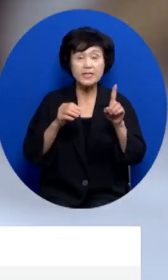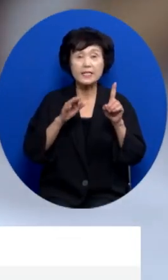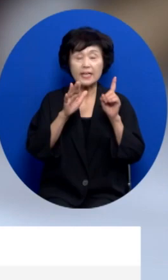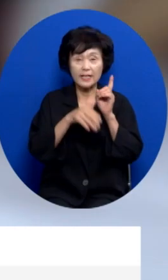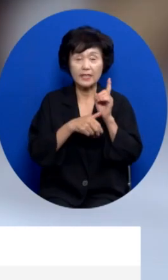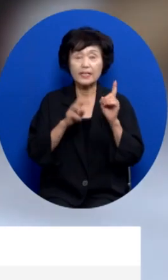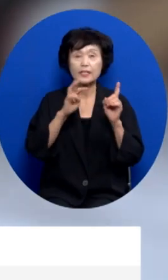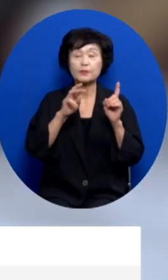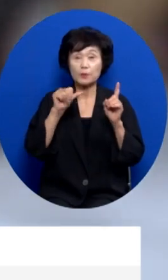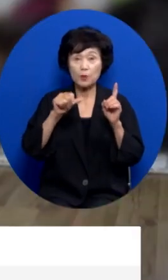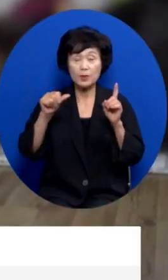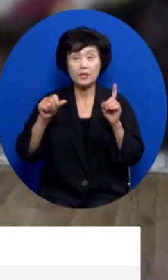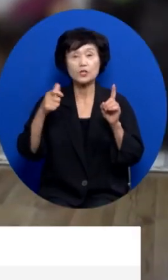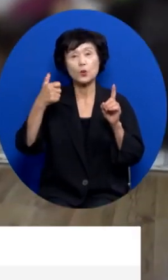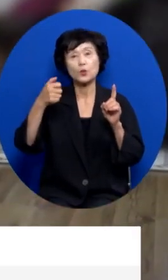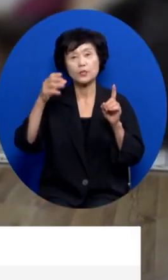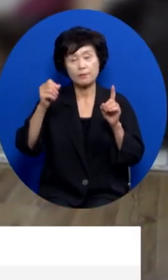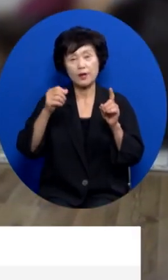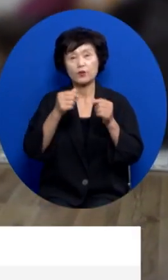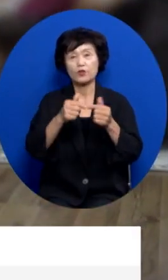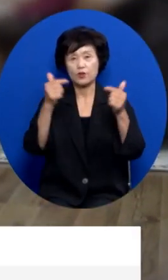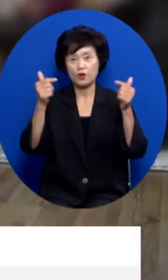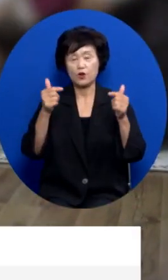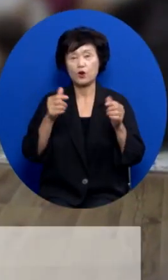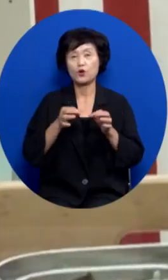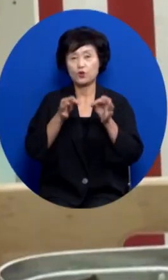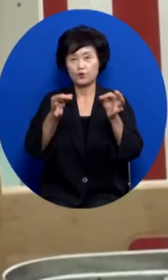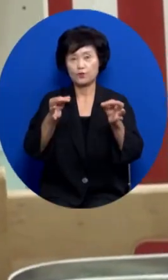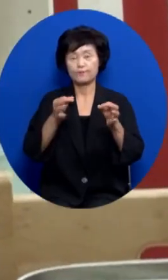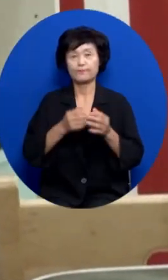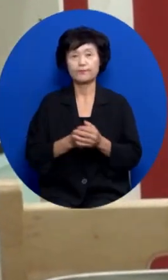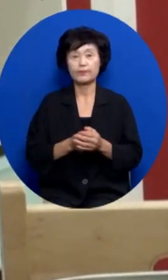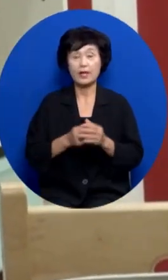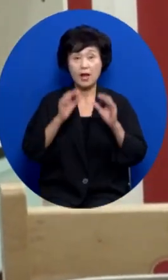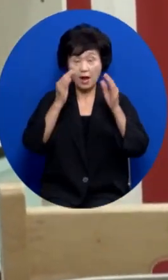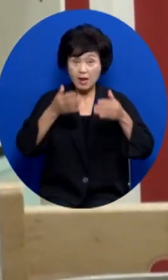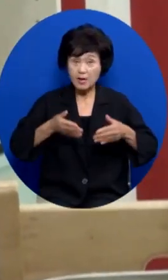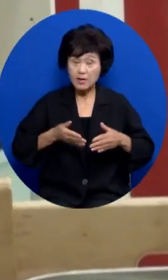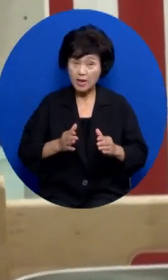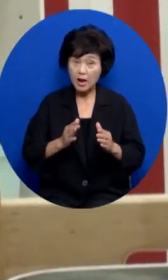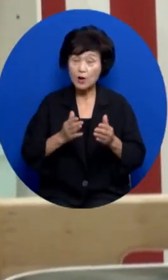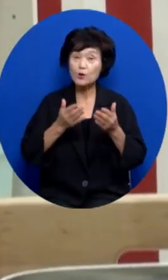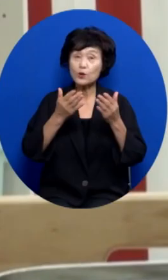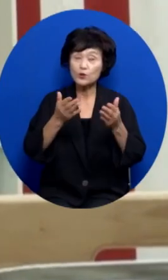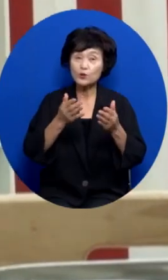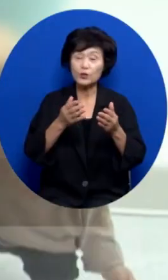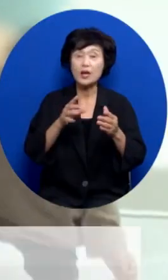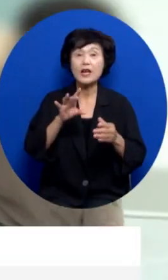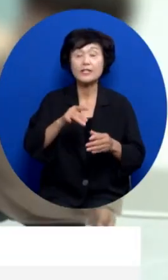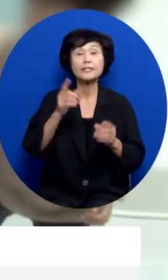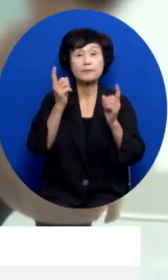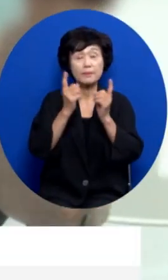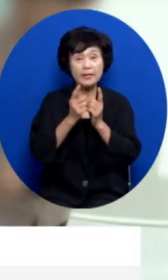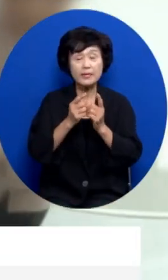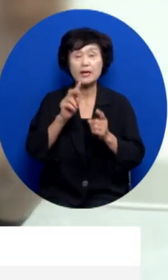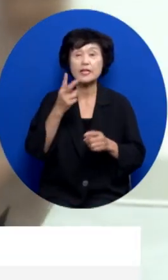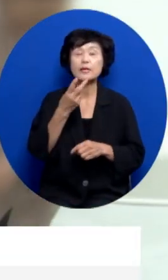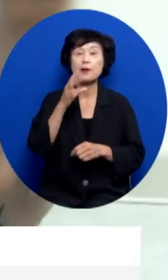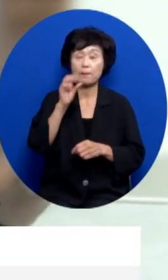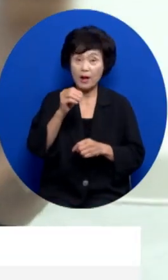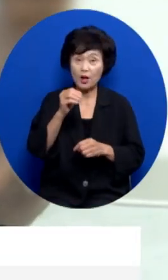35만 원에서 50만 원으로 늘리겠다는 겁니다. 아이를 낳으면 주는 첫만남 이용권 200만